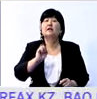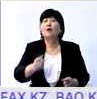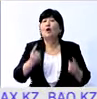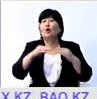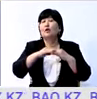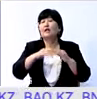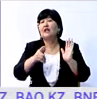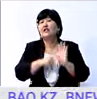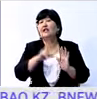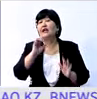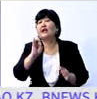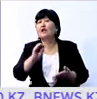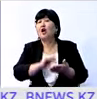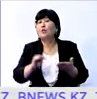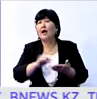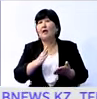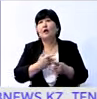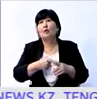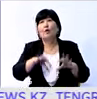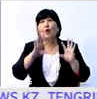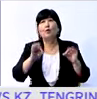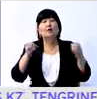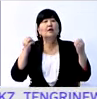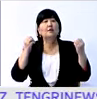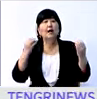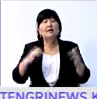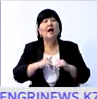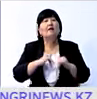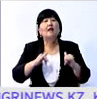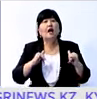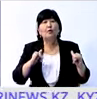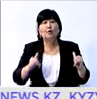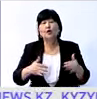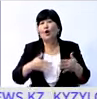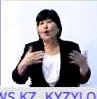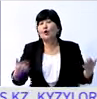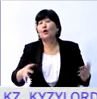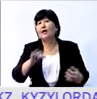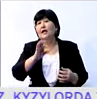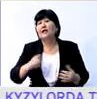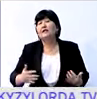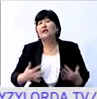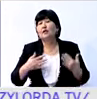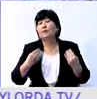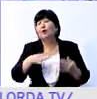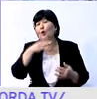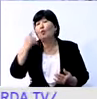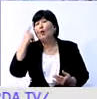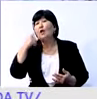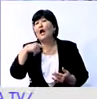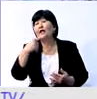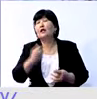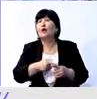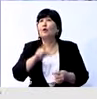жеті қыры» деген мақаласы бар. Сонда мына өнер мен мәдениеттің дамуына үлкен серпін беретін көптеген ойларын айтты. Ол